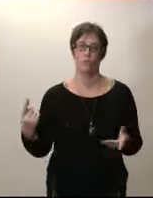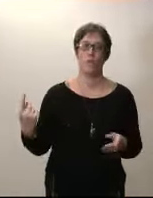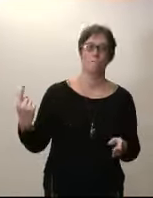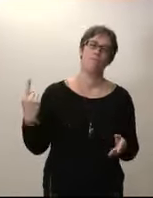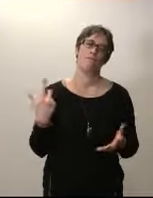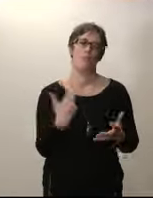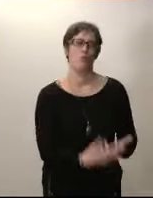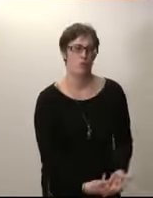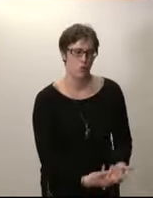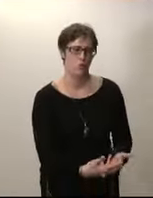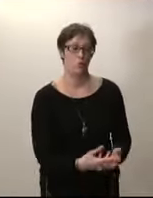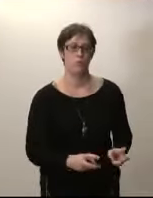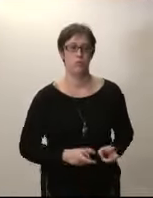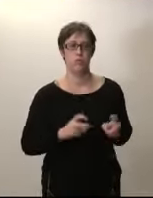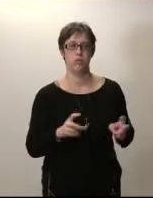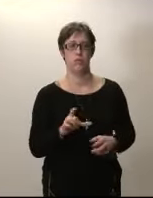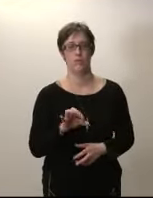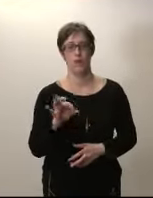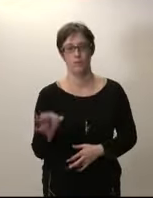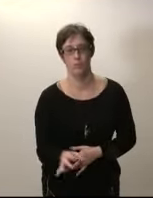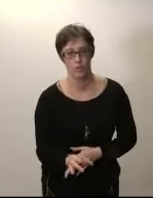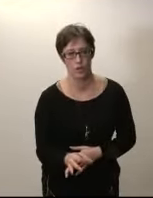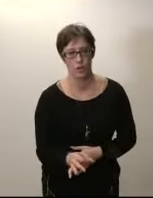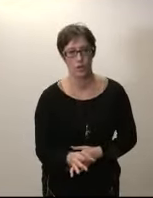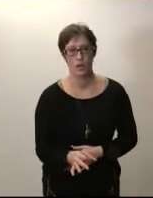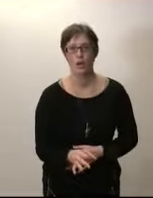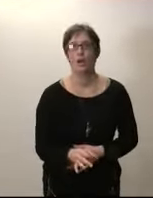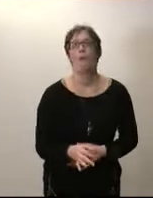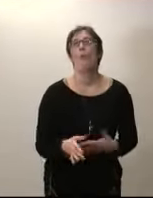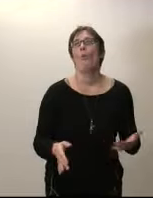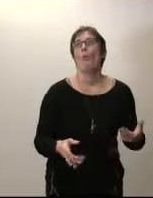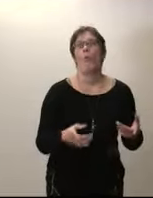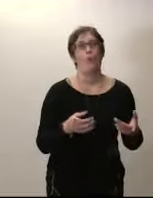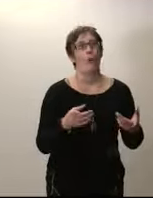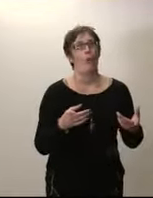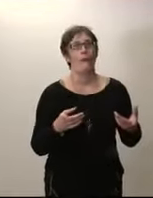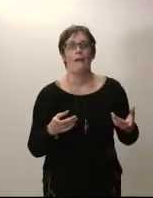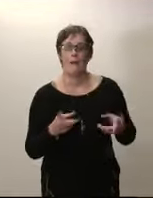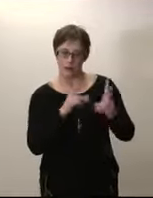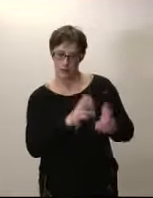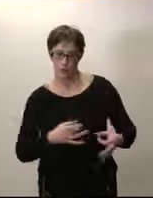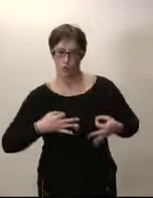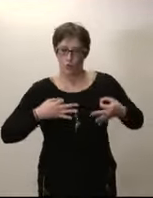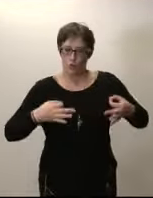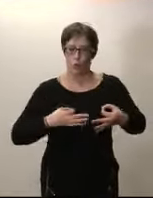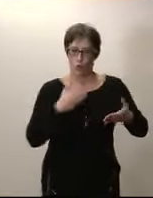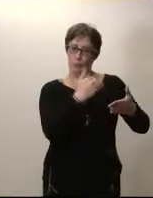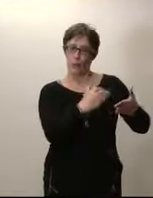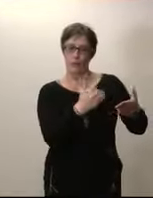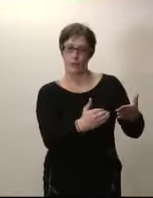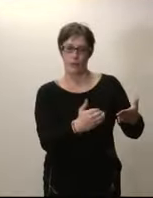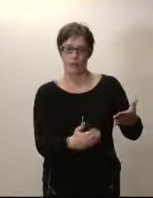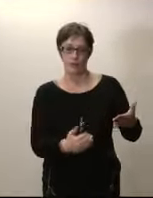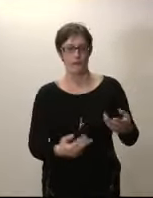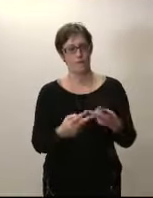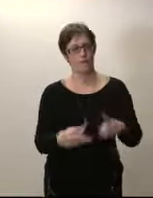Thiouvillois cette augmentation déraisonnable de la fiscalité, ça n'est pas pour des raisons objectives liées à la situation financière de la ville aujourd'hui.